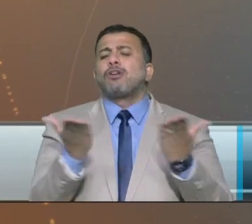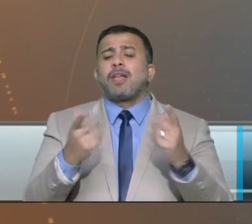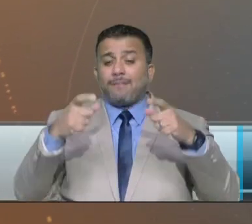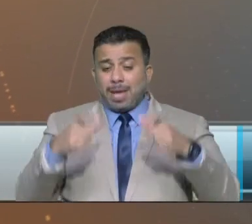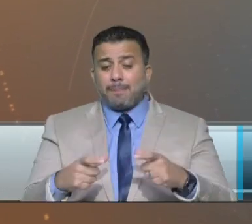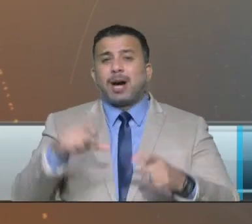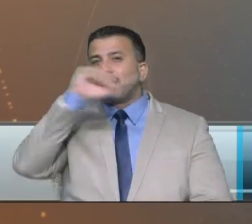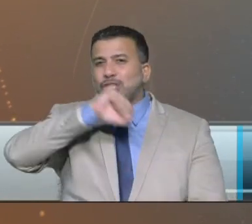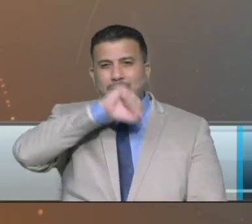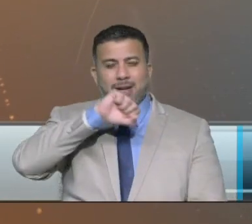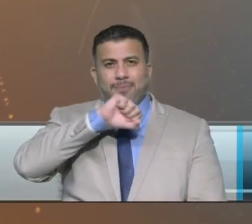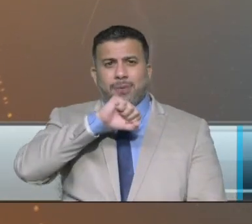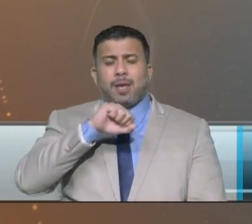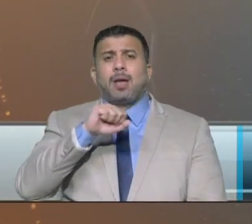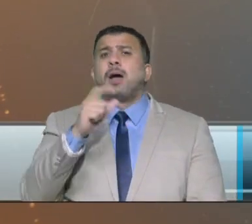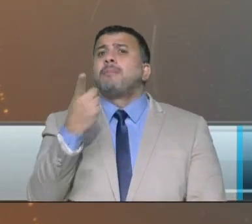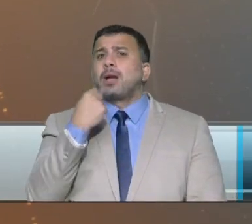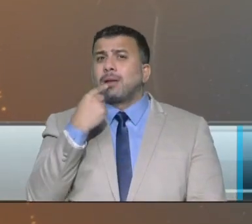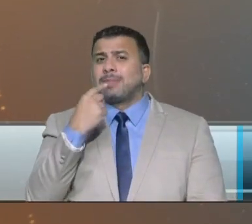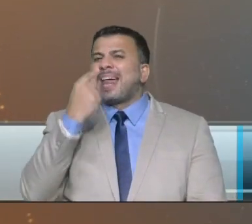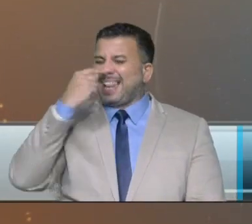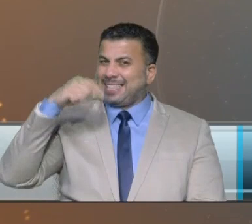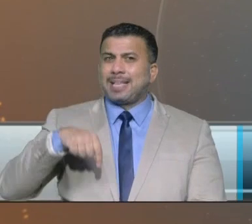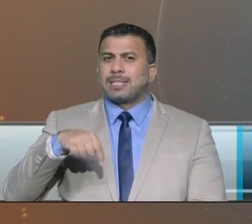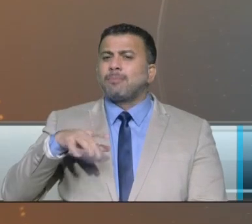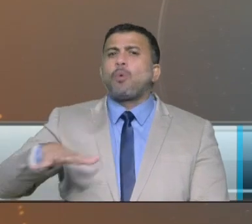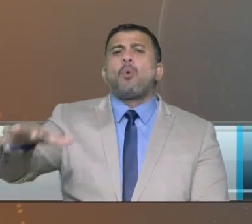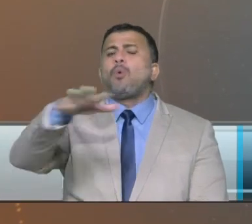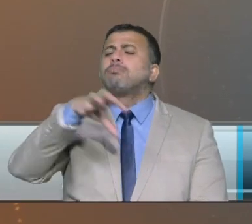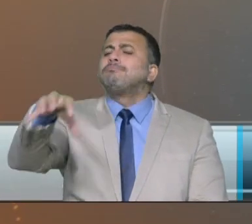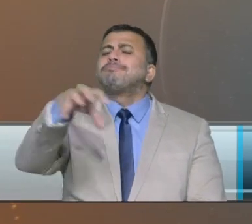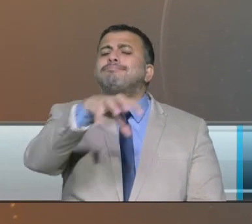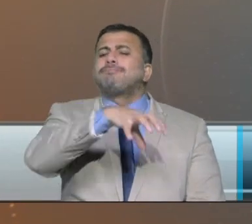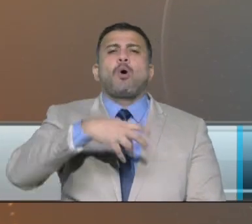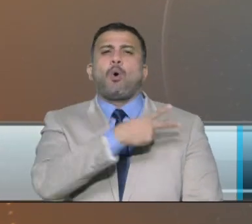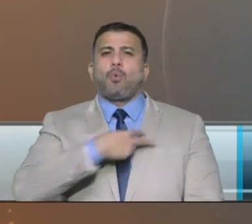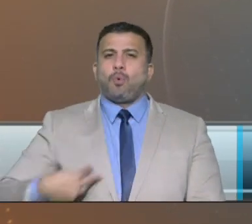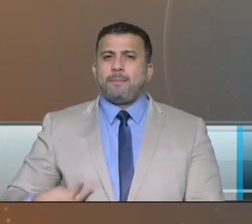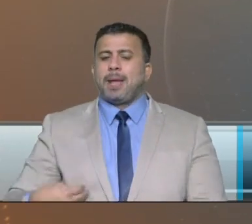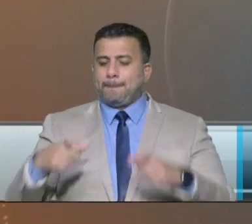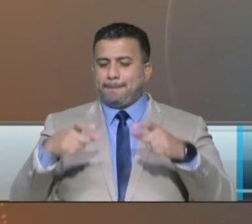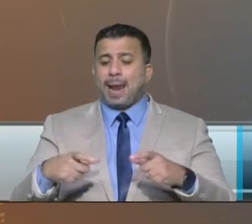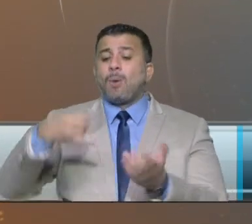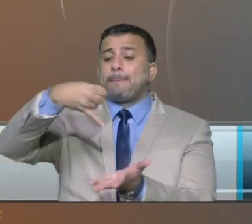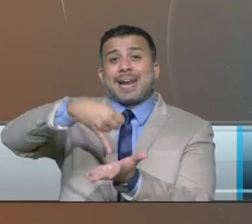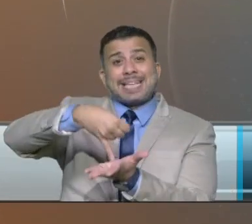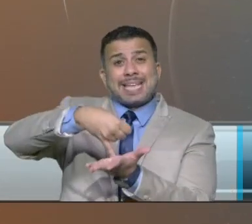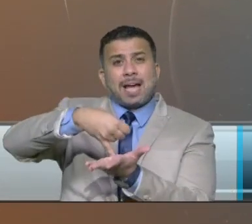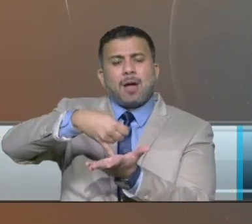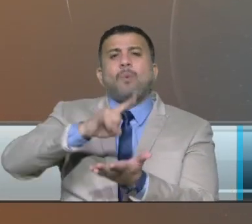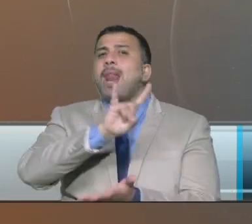وادارتها في الاماره وبموجب القرار تلتزم كافه الجهات الحكوميه المحليه